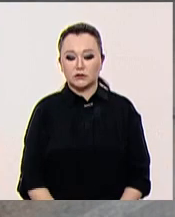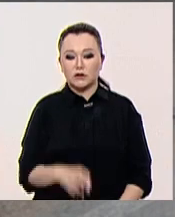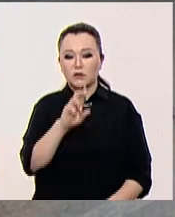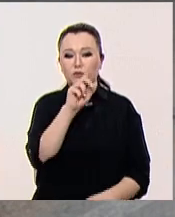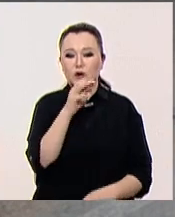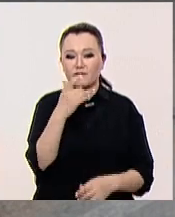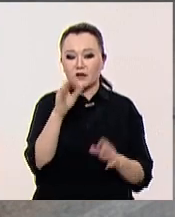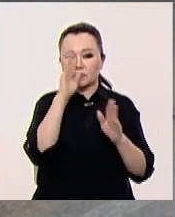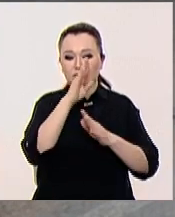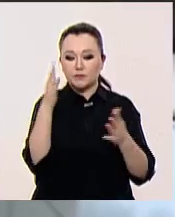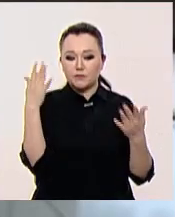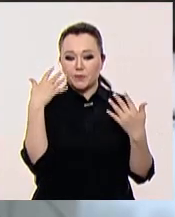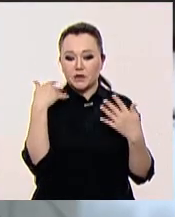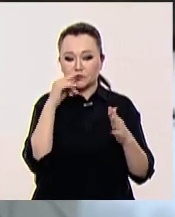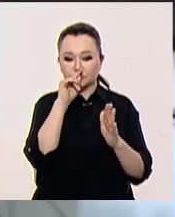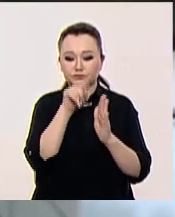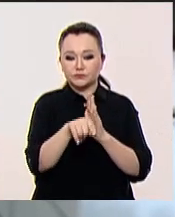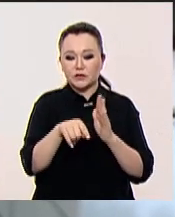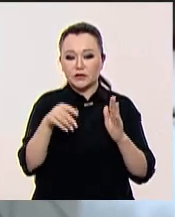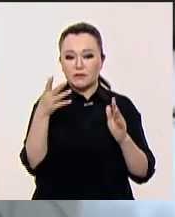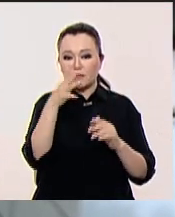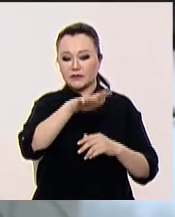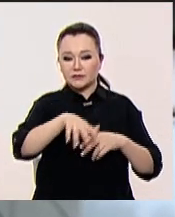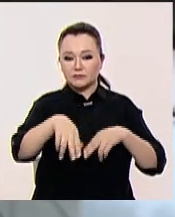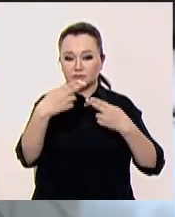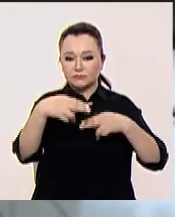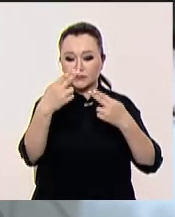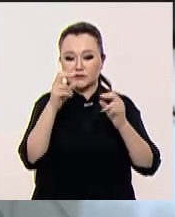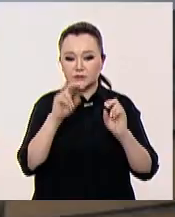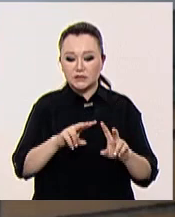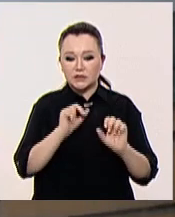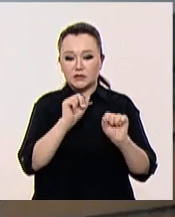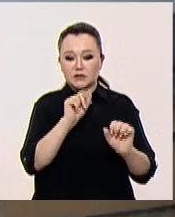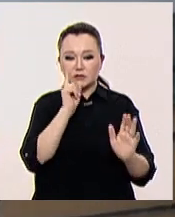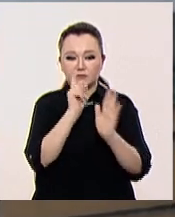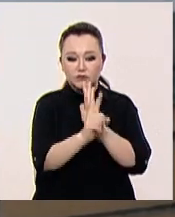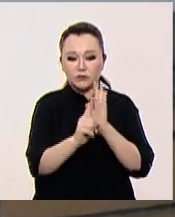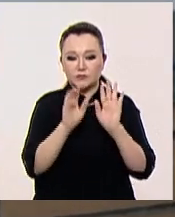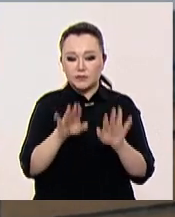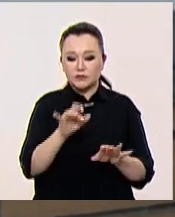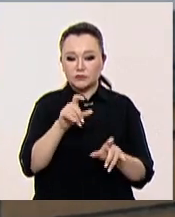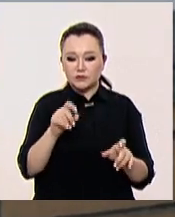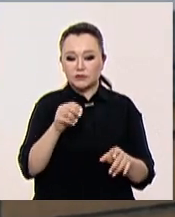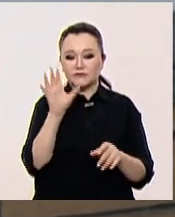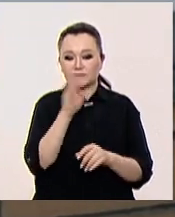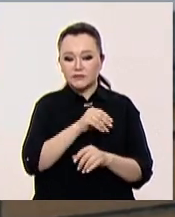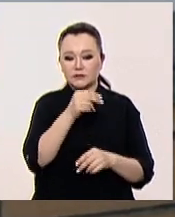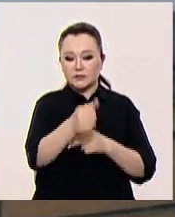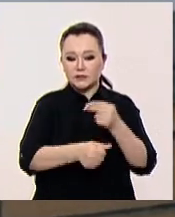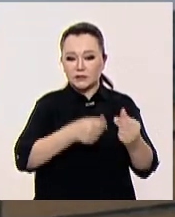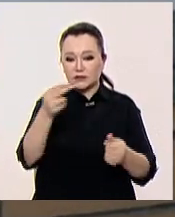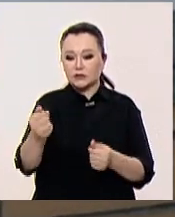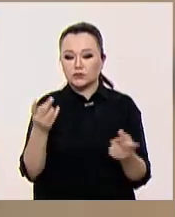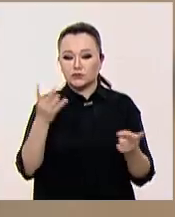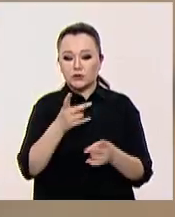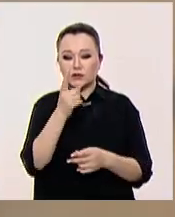Бурабай табигый улуттук парк аумагына кирер туста 5 бекет бар. Мында арнай коргалатын аумакка өтүү үчүн жергиликтүү тургундардан өзгөнүн барлыгы төлөм жасауы тийиш. Быйыл